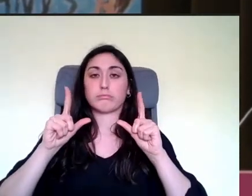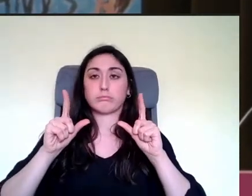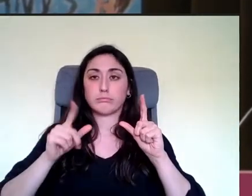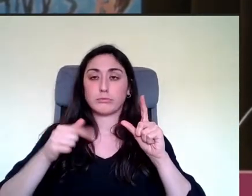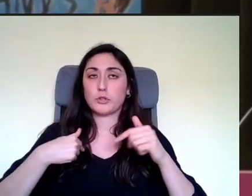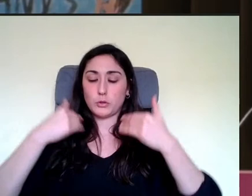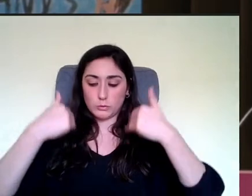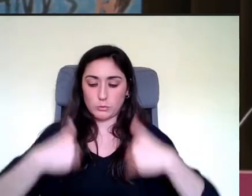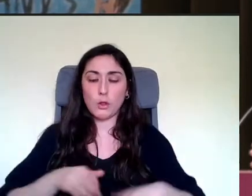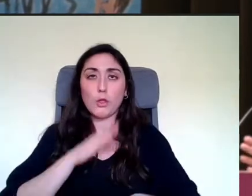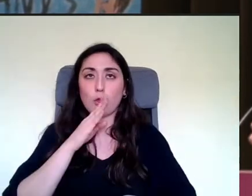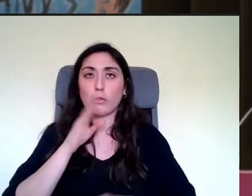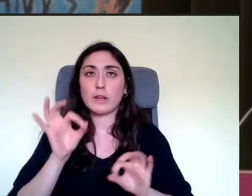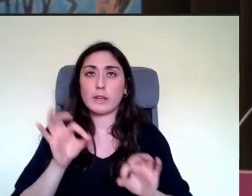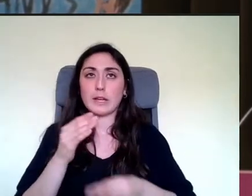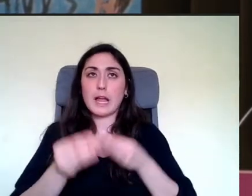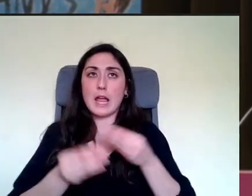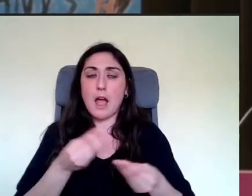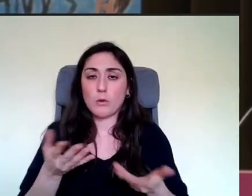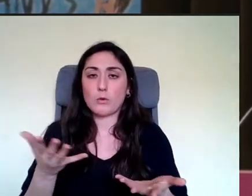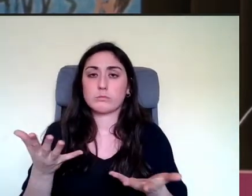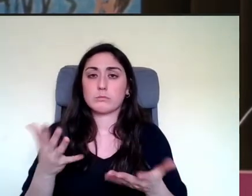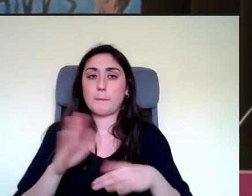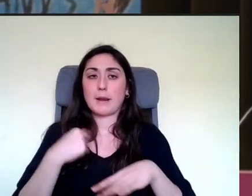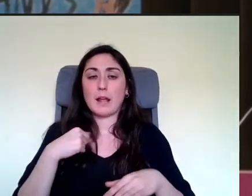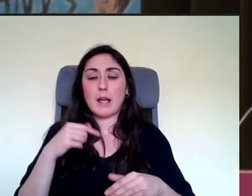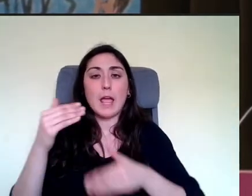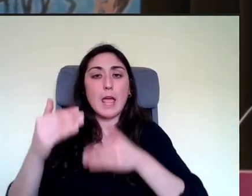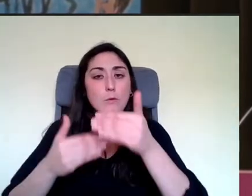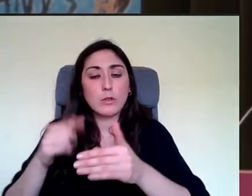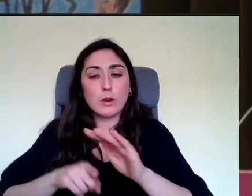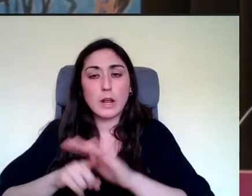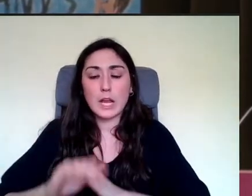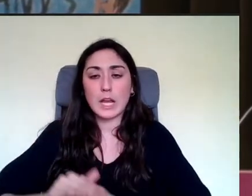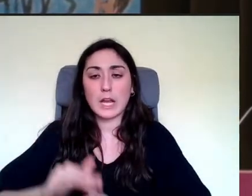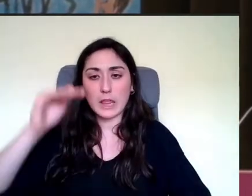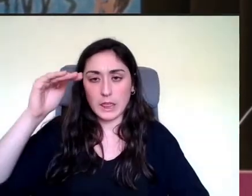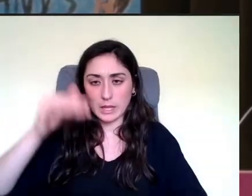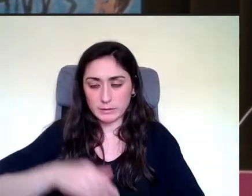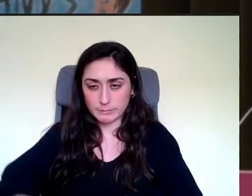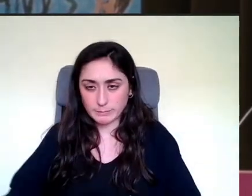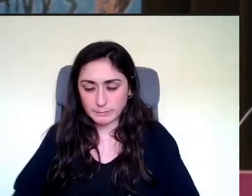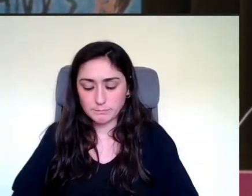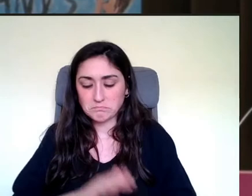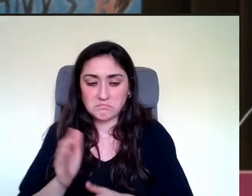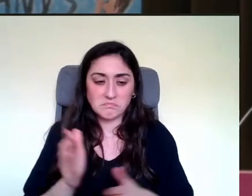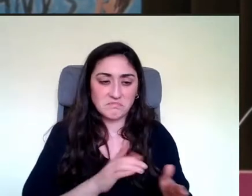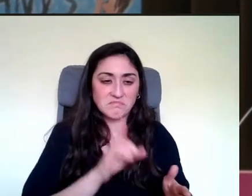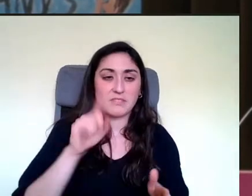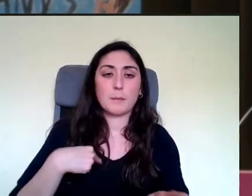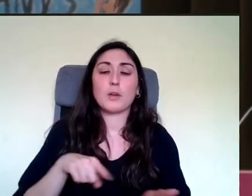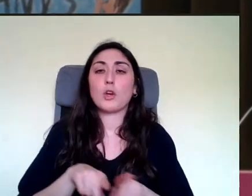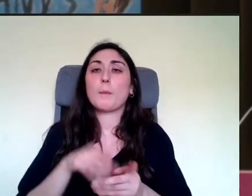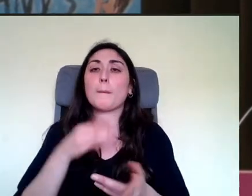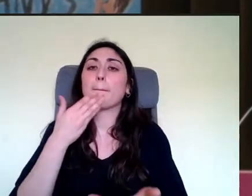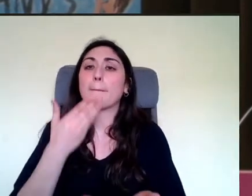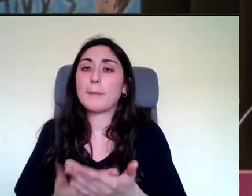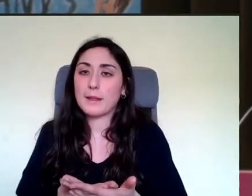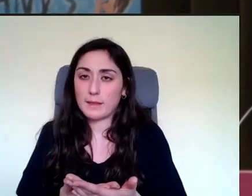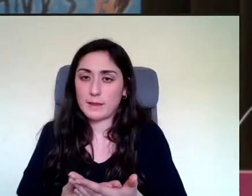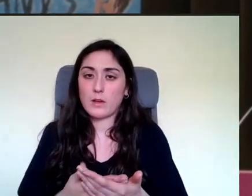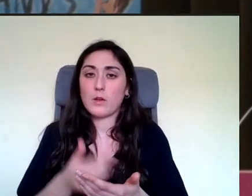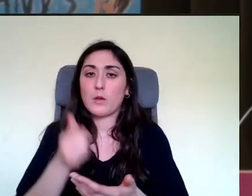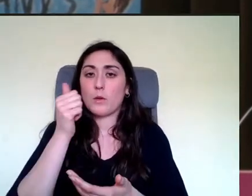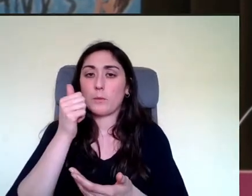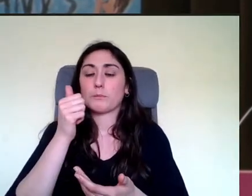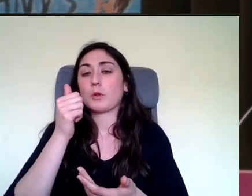i poder créixer. I per una altra banda també es reclamava compromís polític per poder-ho fer. Doncs des de l'Ajuntament de